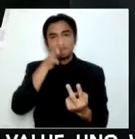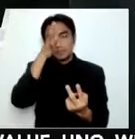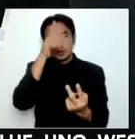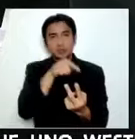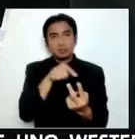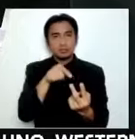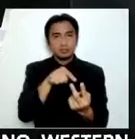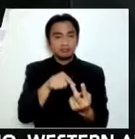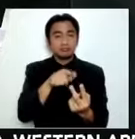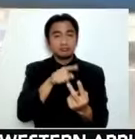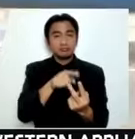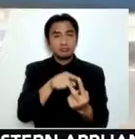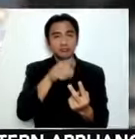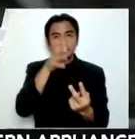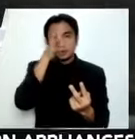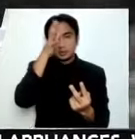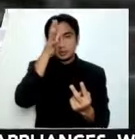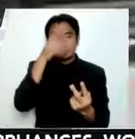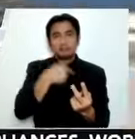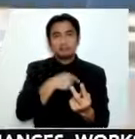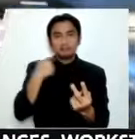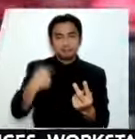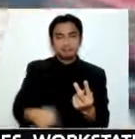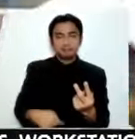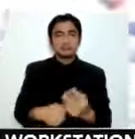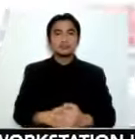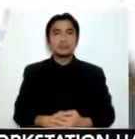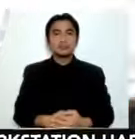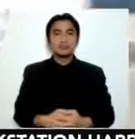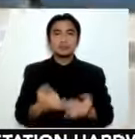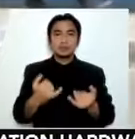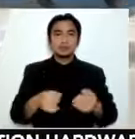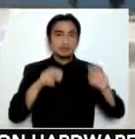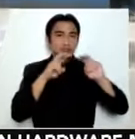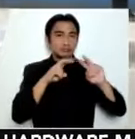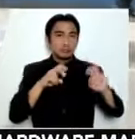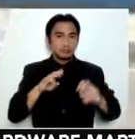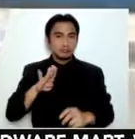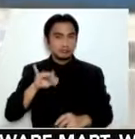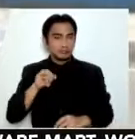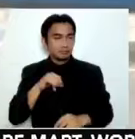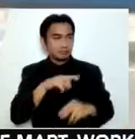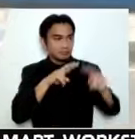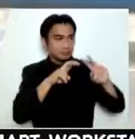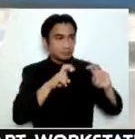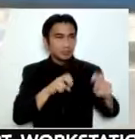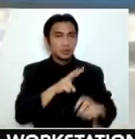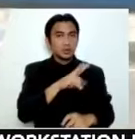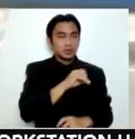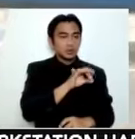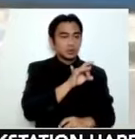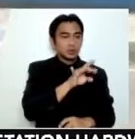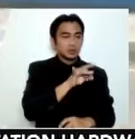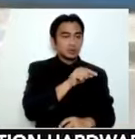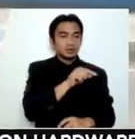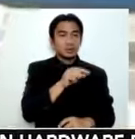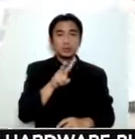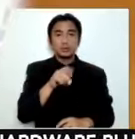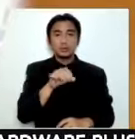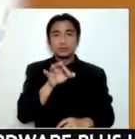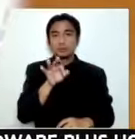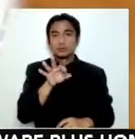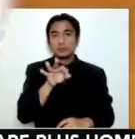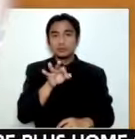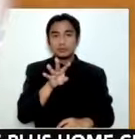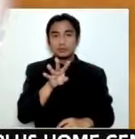niya nasa Fujian, China. Sa pagsisiyasat ng NBI Davao Region, mula 2018 hanggang 2019, mahigit